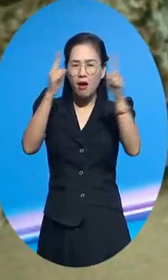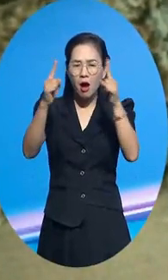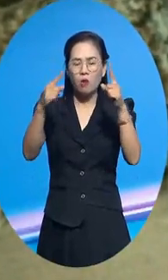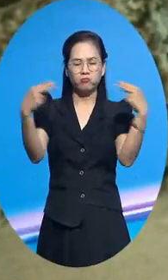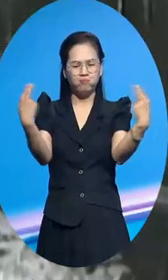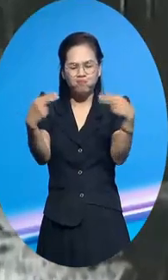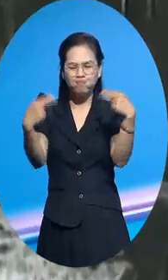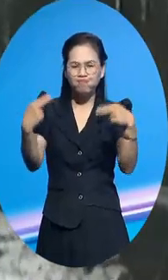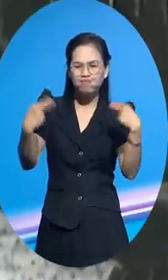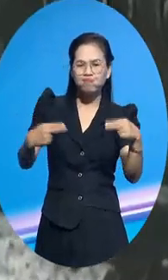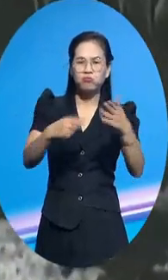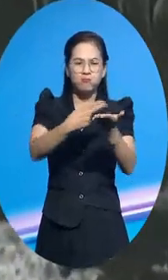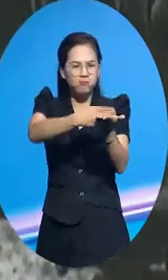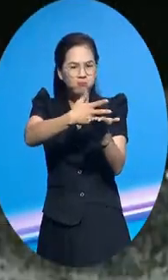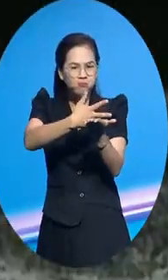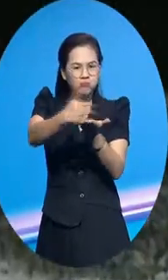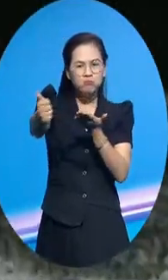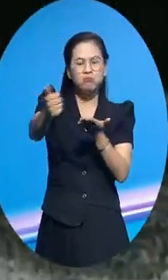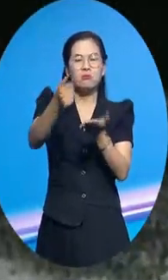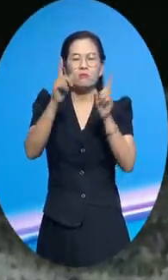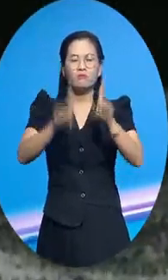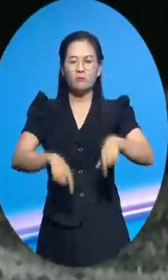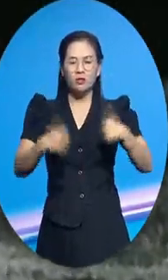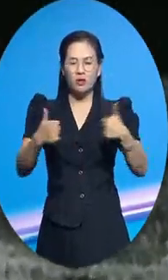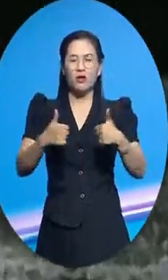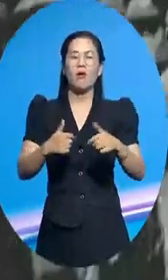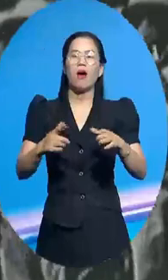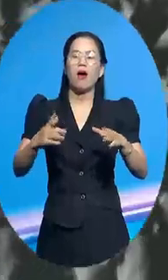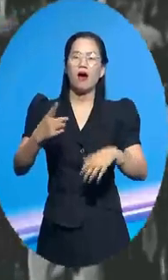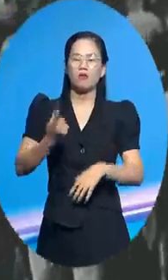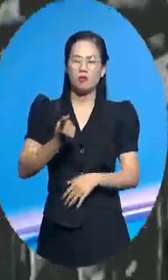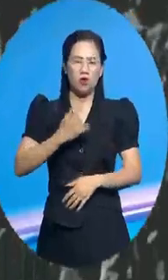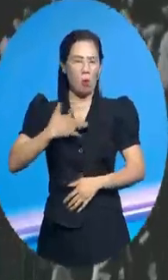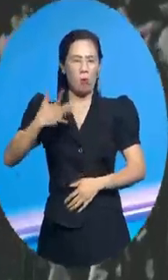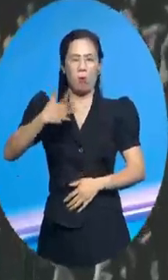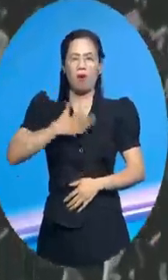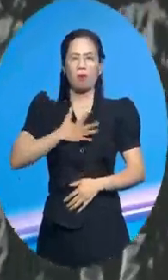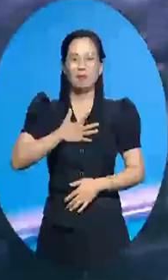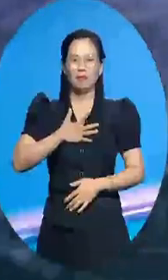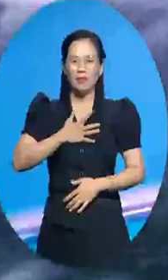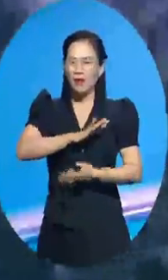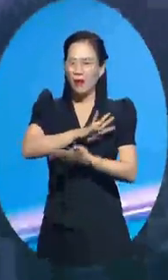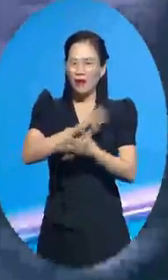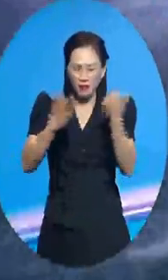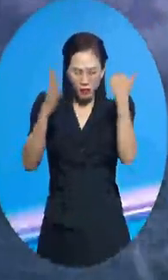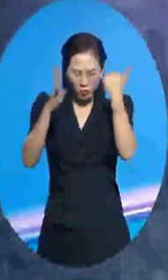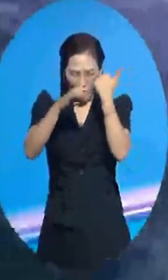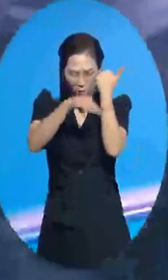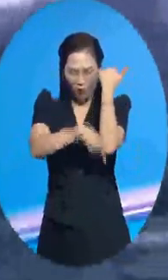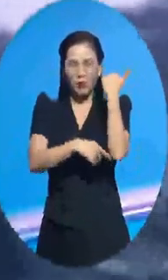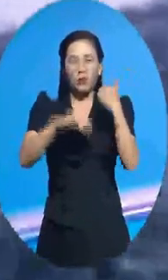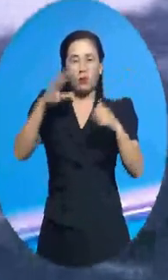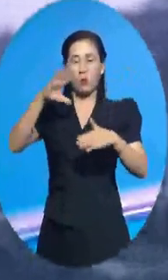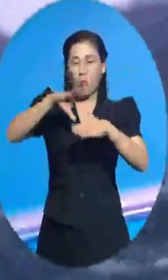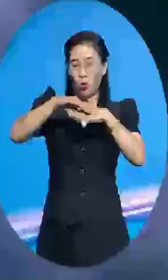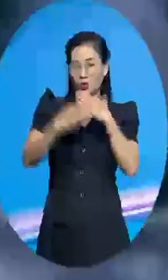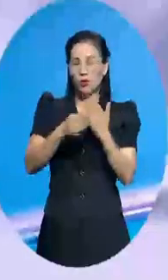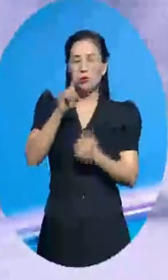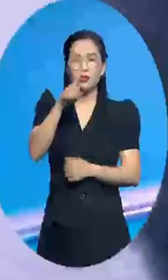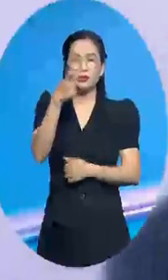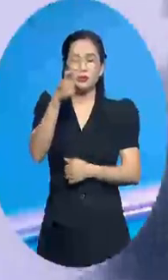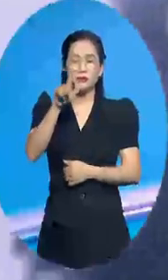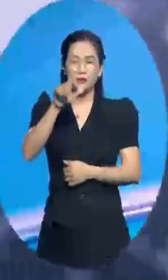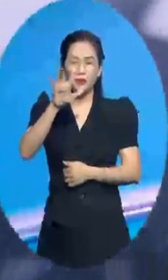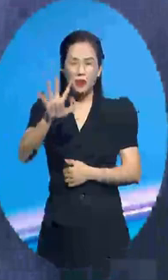sự nghiệp đấu tranh giải phóng dân tộc, giành độc lập cho Tổ quốc, kết thúc bằng cuộc tổng tiến công nổi dậy mùa xuân năm